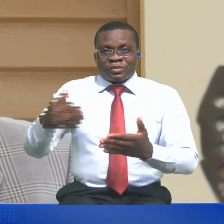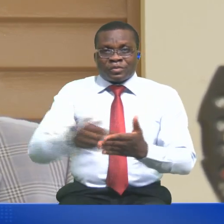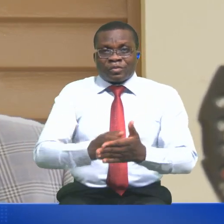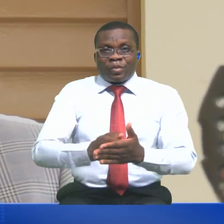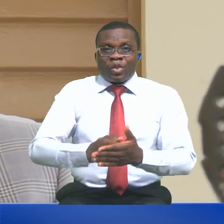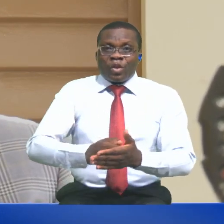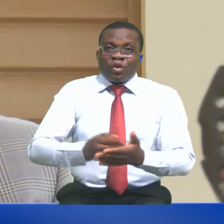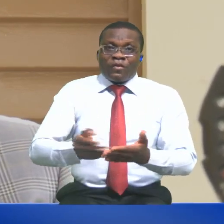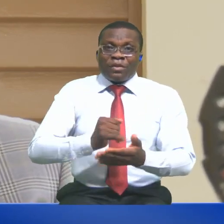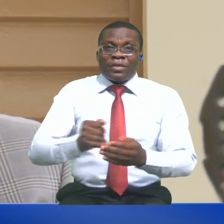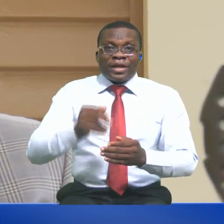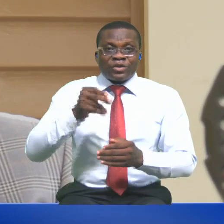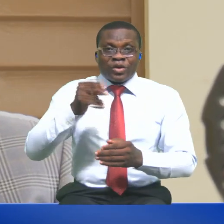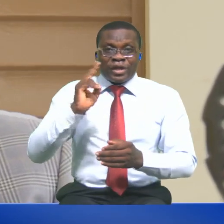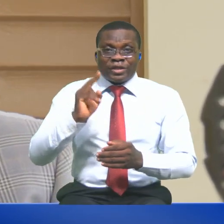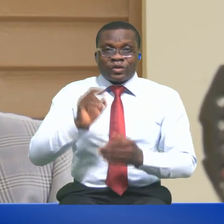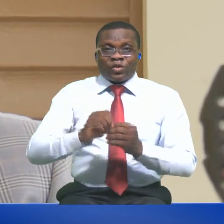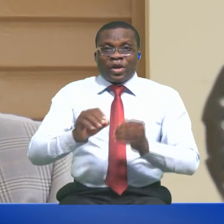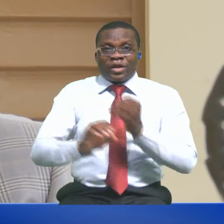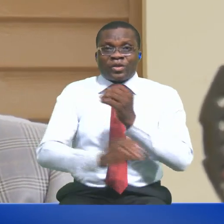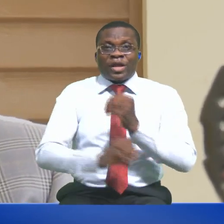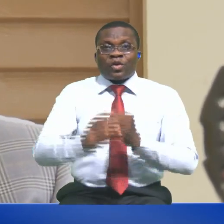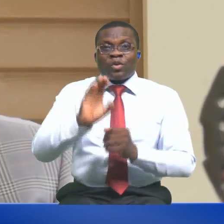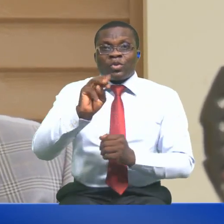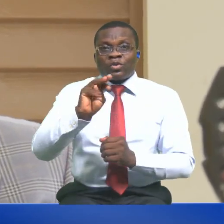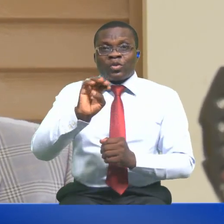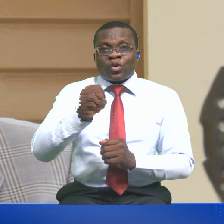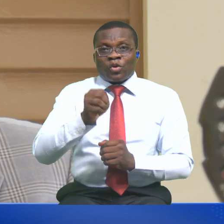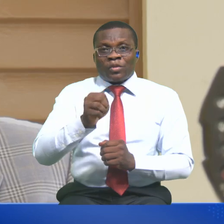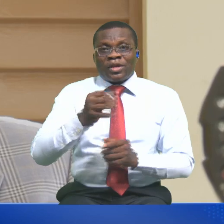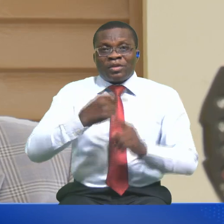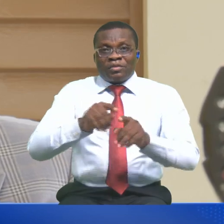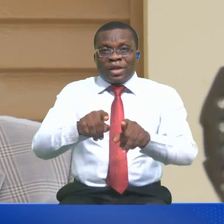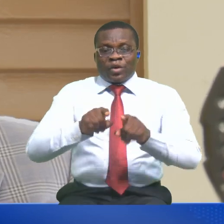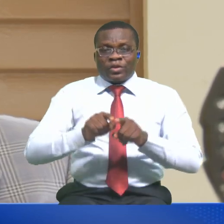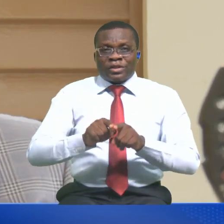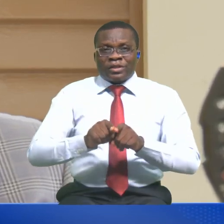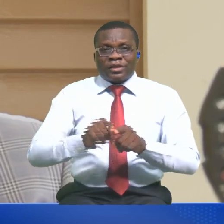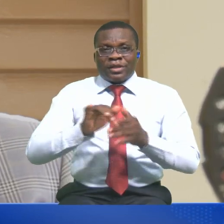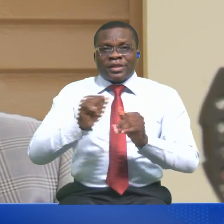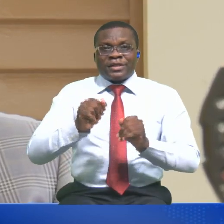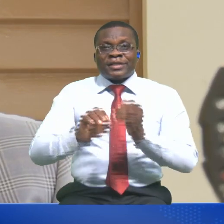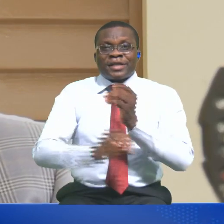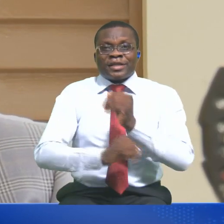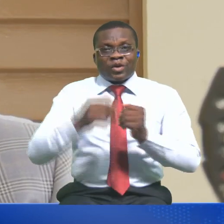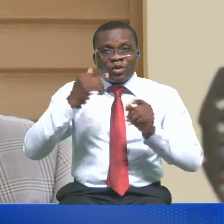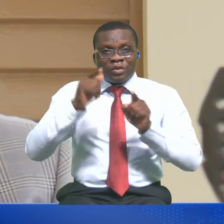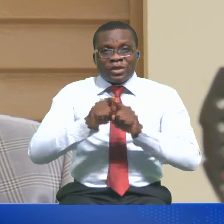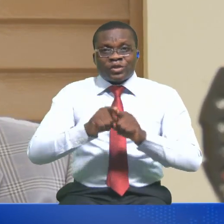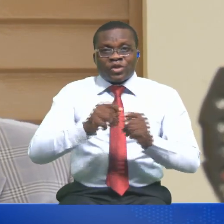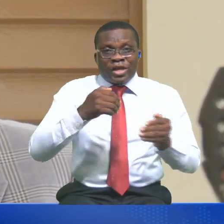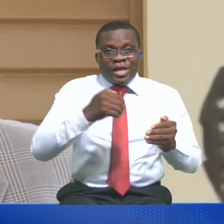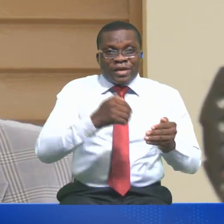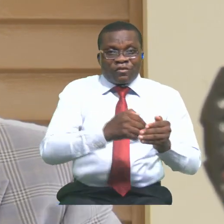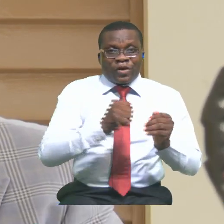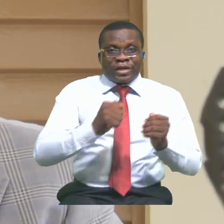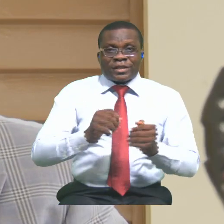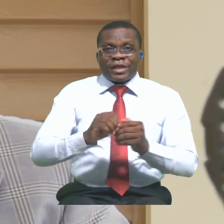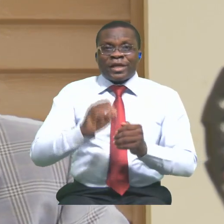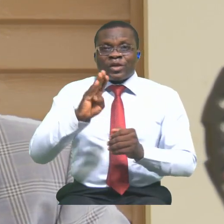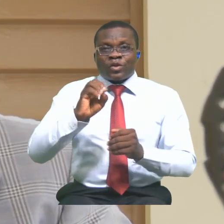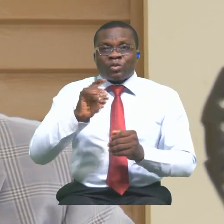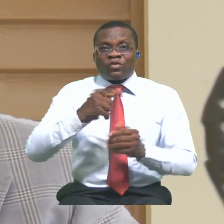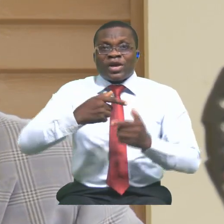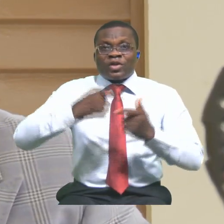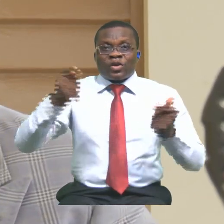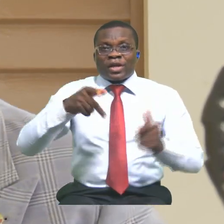de l'histoire de la commune de Comé, mais aussi celle des communes sœurs et mitoyennes de Bopa et de Grand